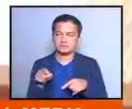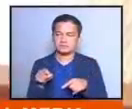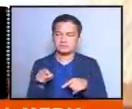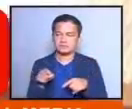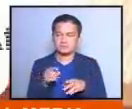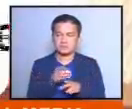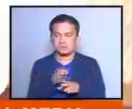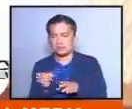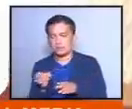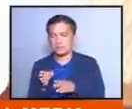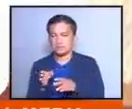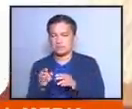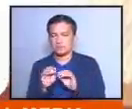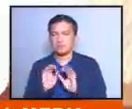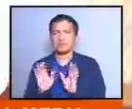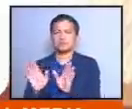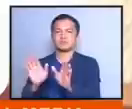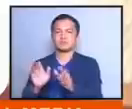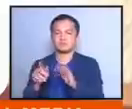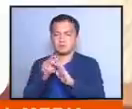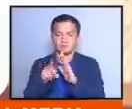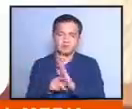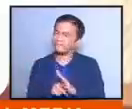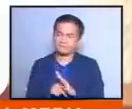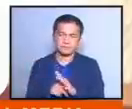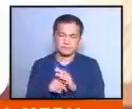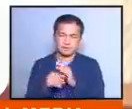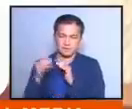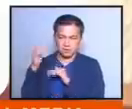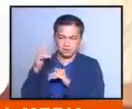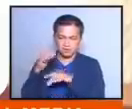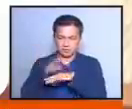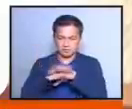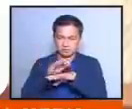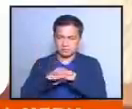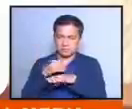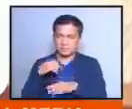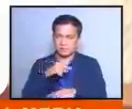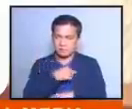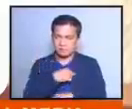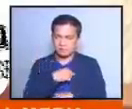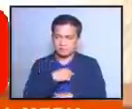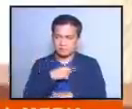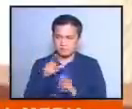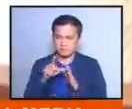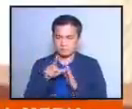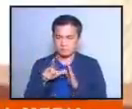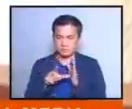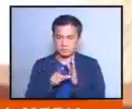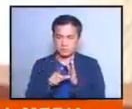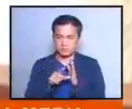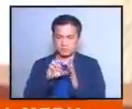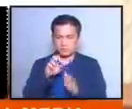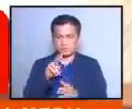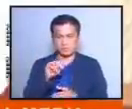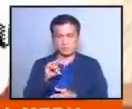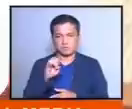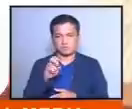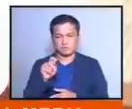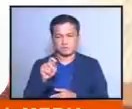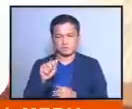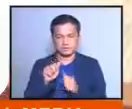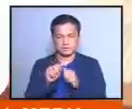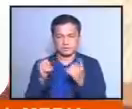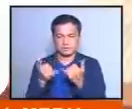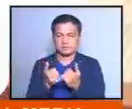ma-construe as policy at sana ay mapaalalahanan pa rin ng ating law enforcement